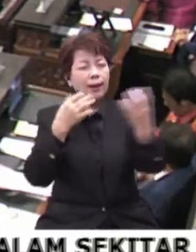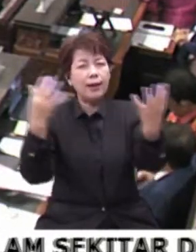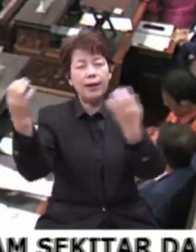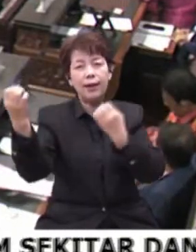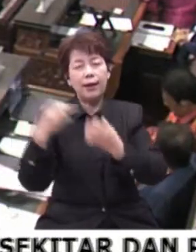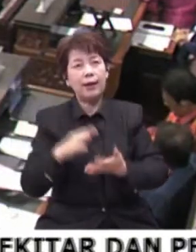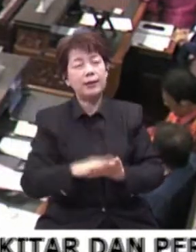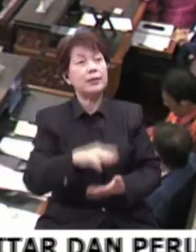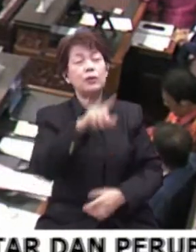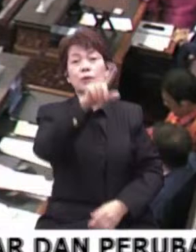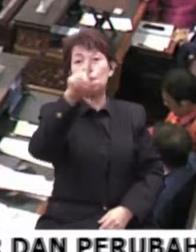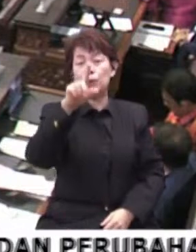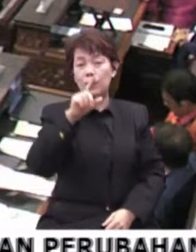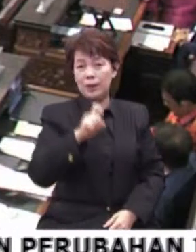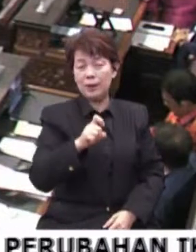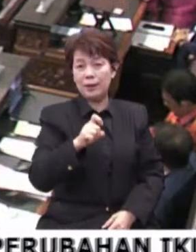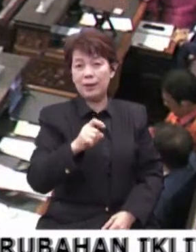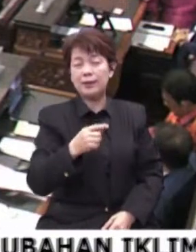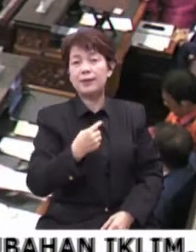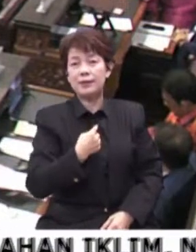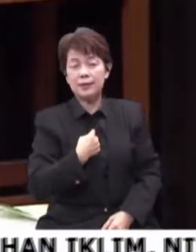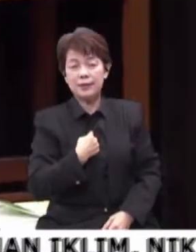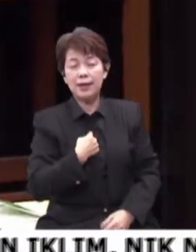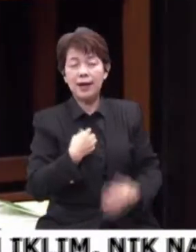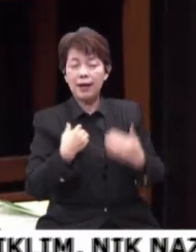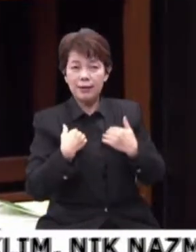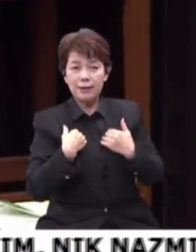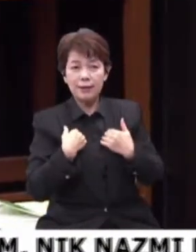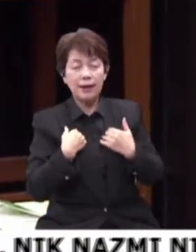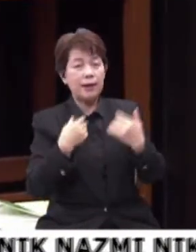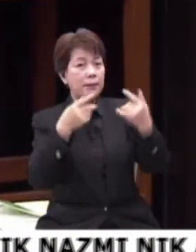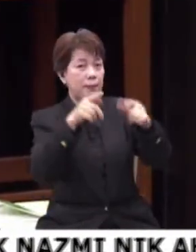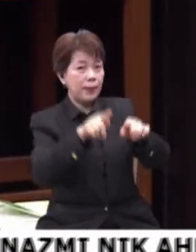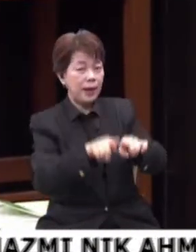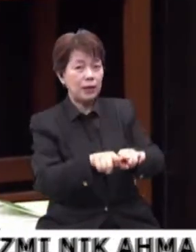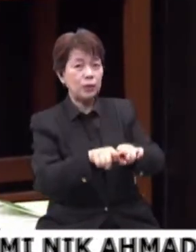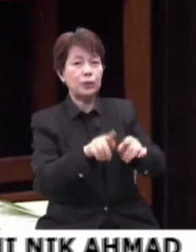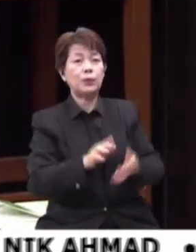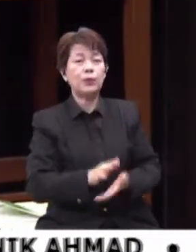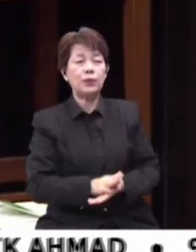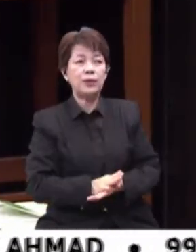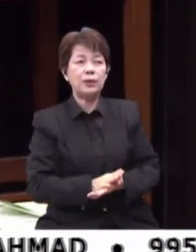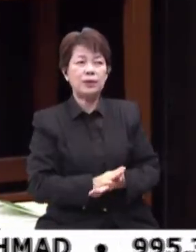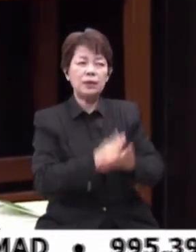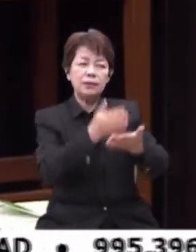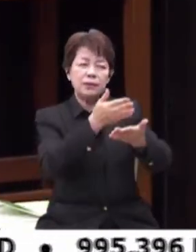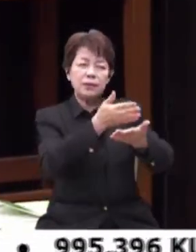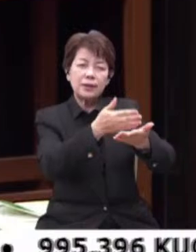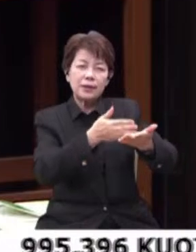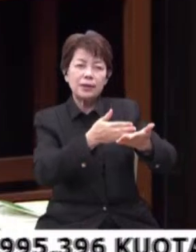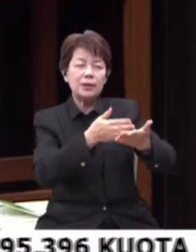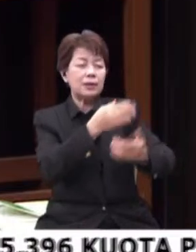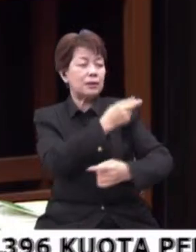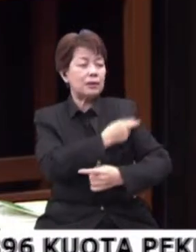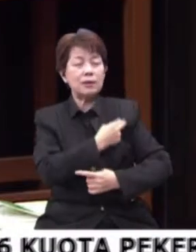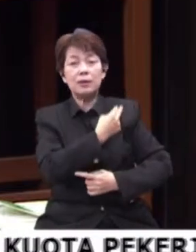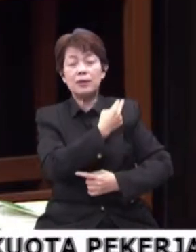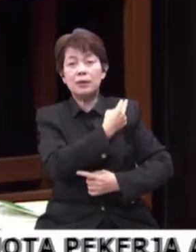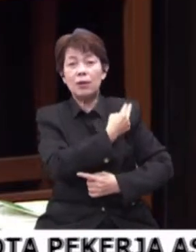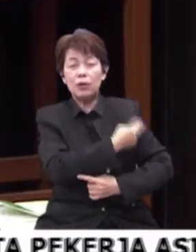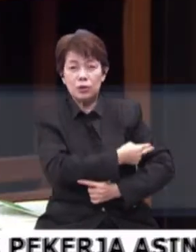adakah kali ini berlaku di sebagian ataupun setengah hospital